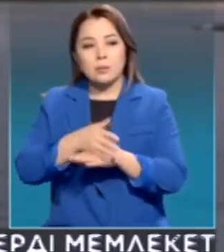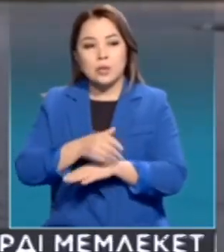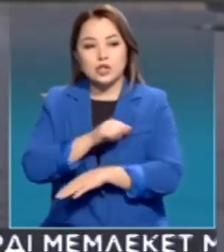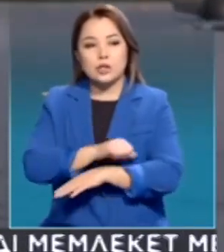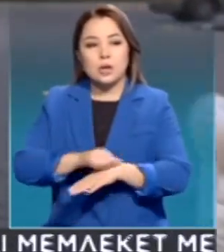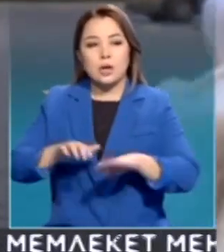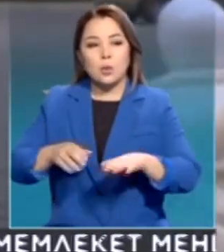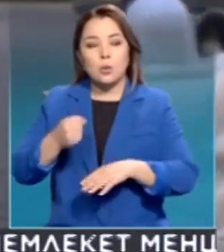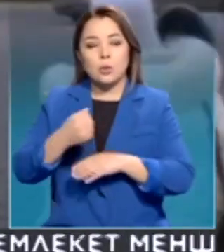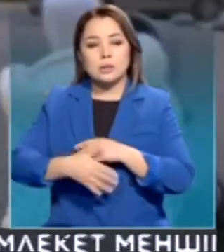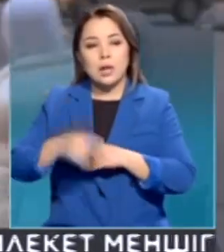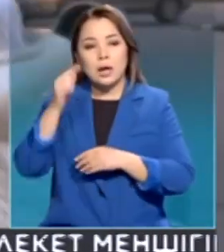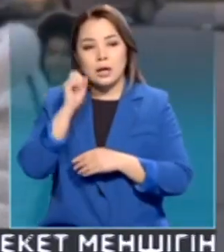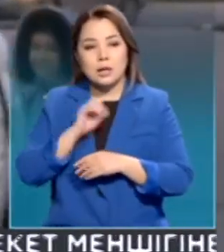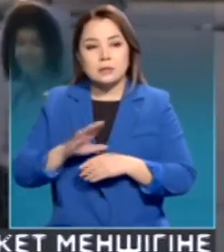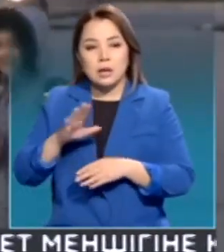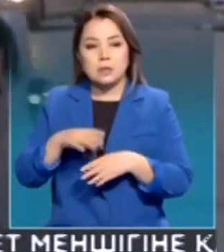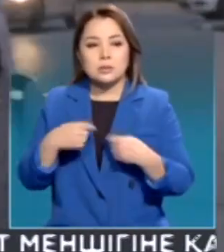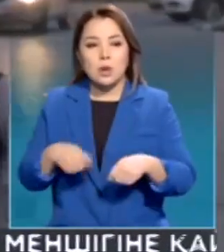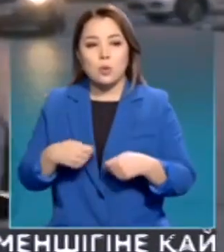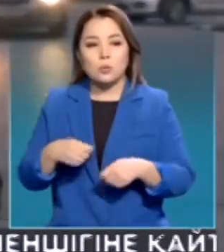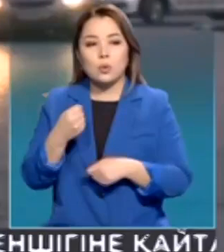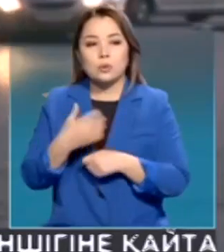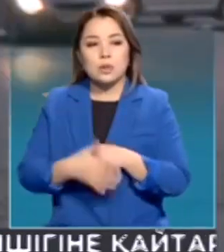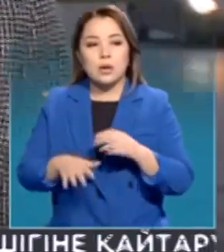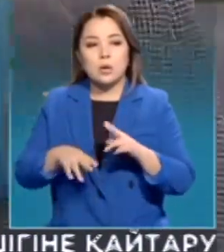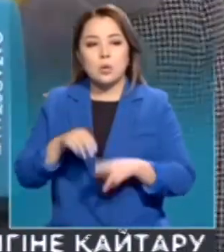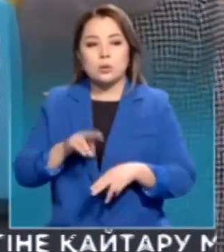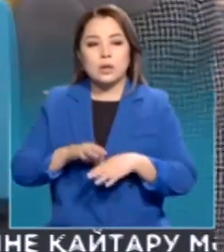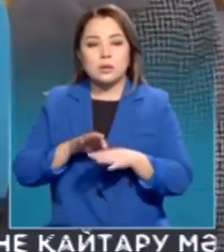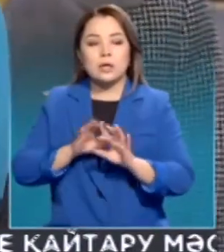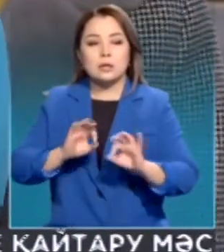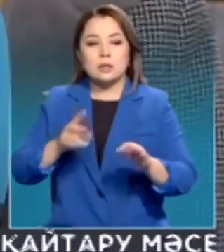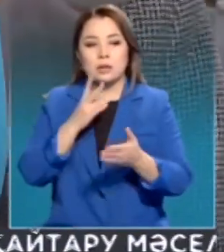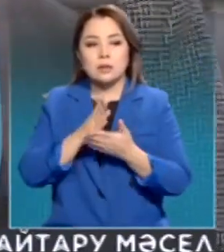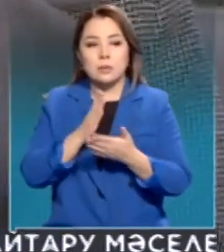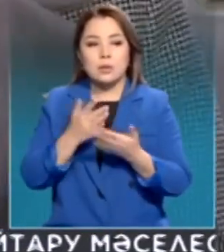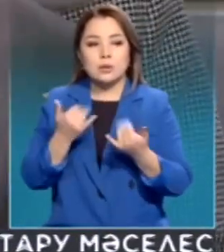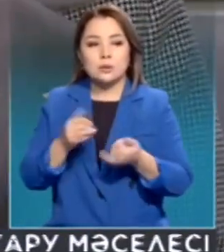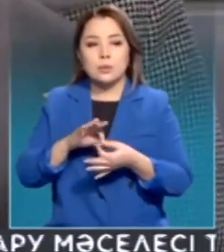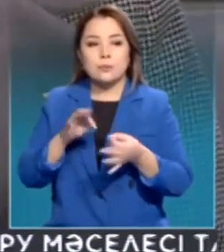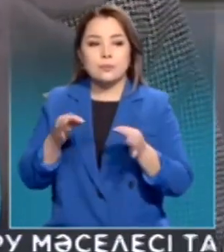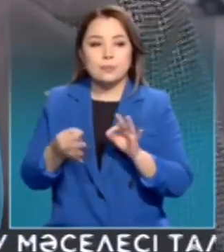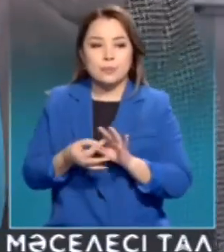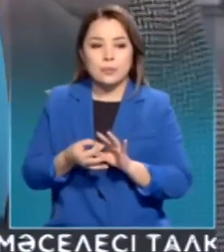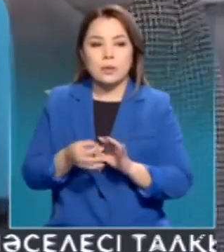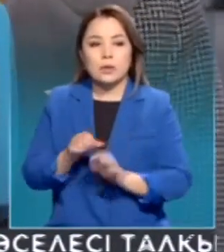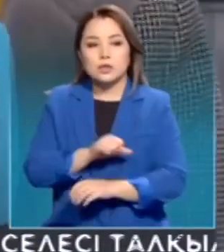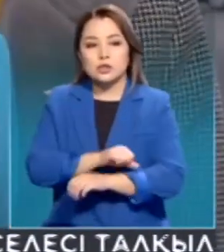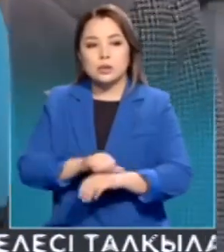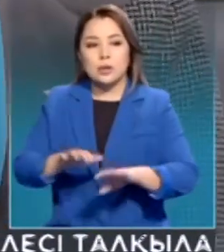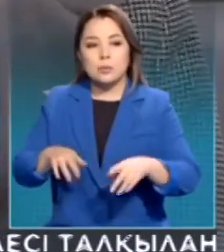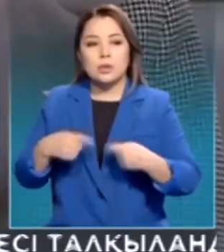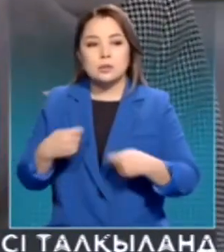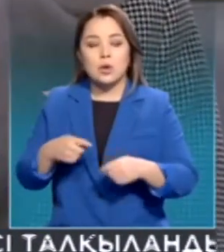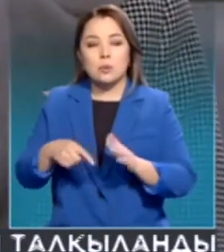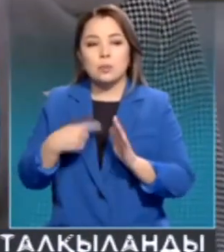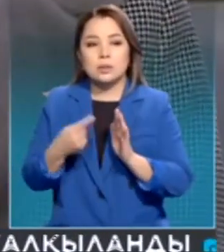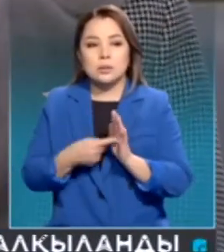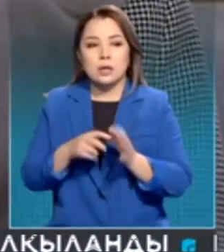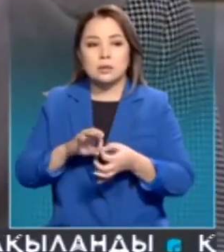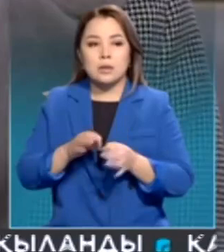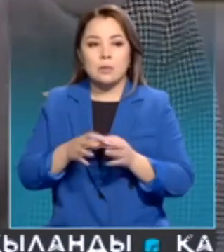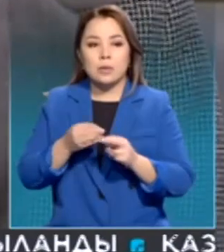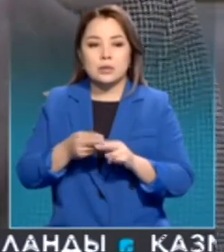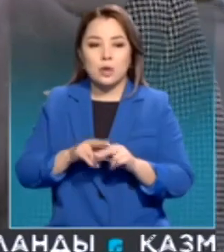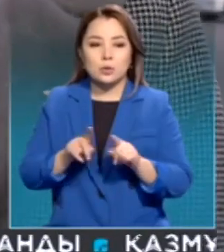шекарада Орталық Азия халықаралық сауда орталығын құру туралы айтқан. Бұл әсіресе қазір қиындап кеткен трансшекаралық сауда мәселесін шешуге